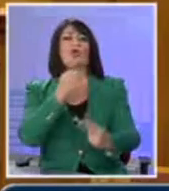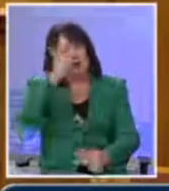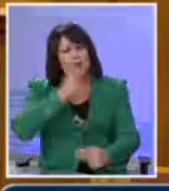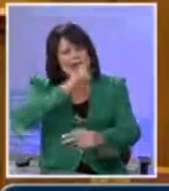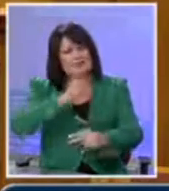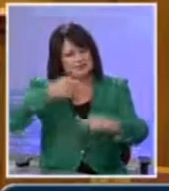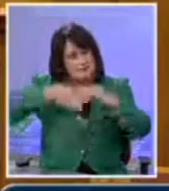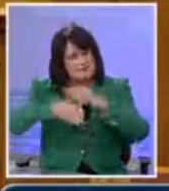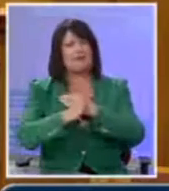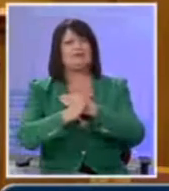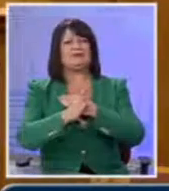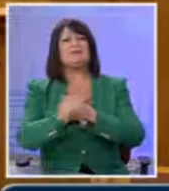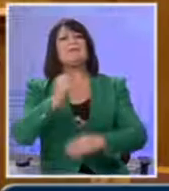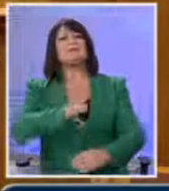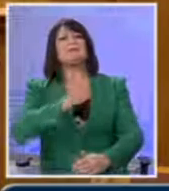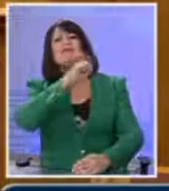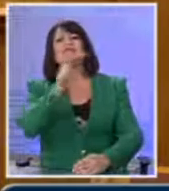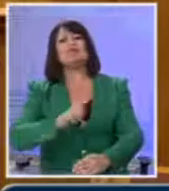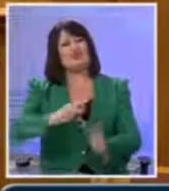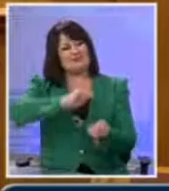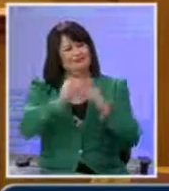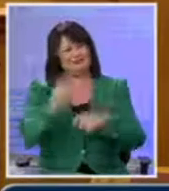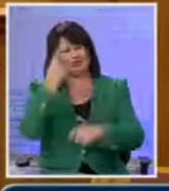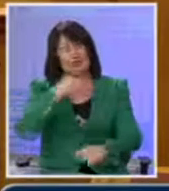και πιστεύω ότι η ζωή δεν αλλάζει τον άνθρωπο.